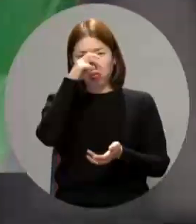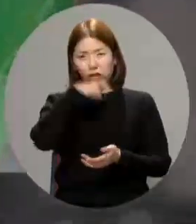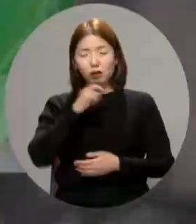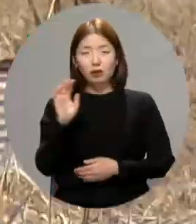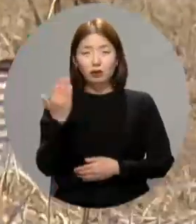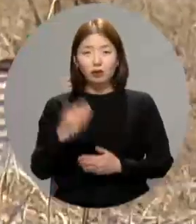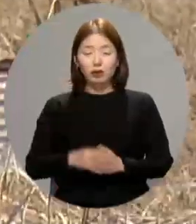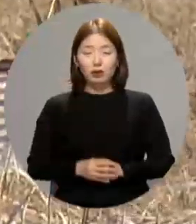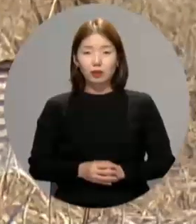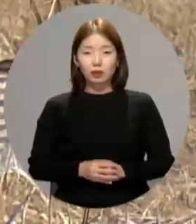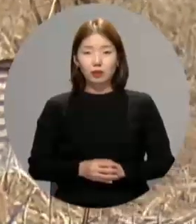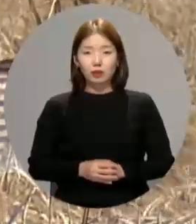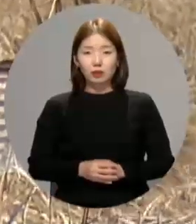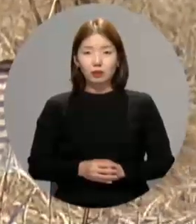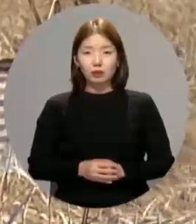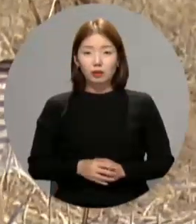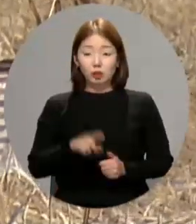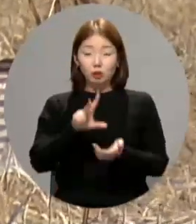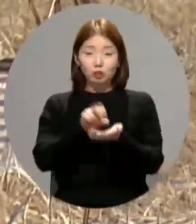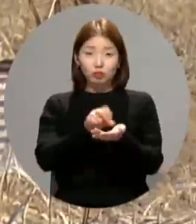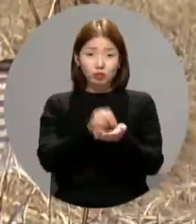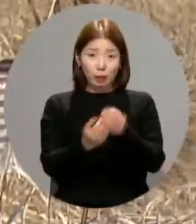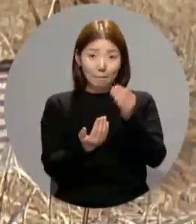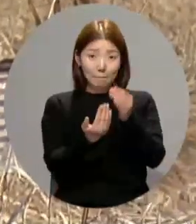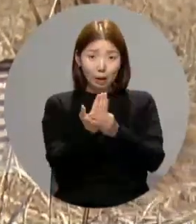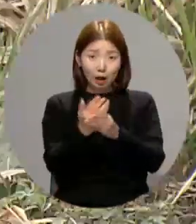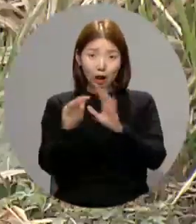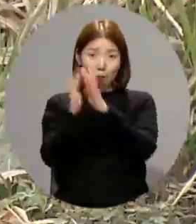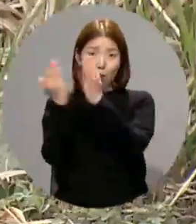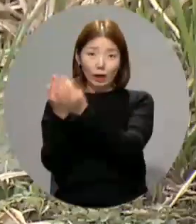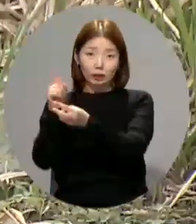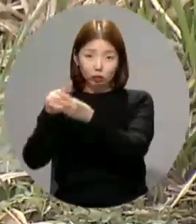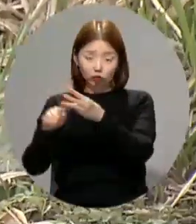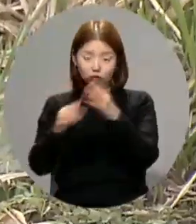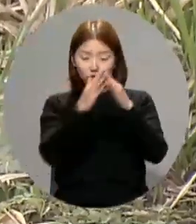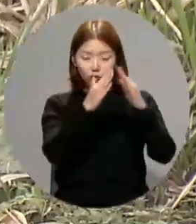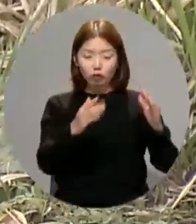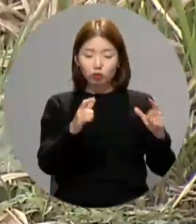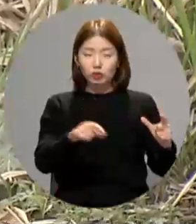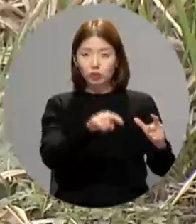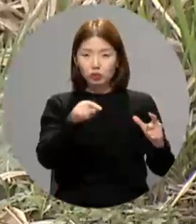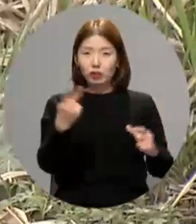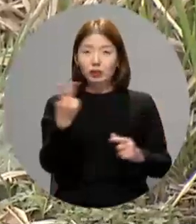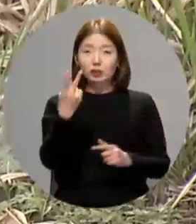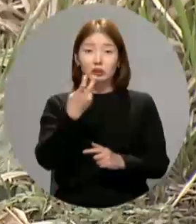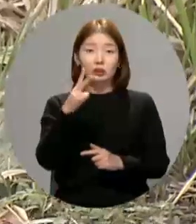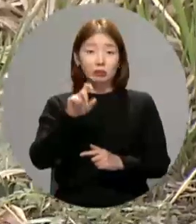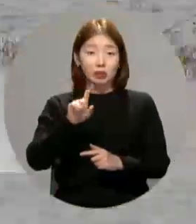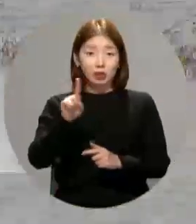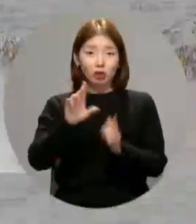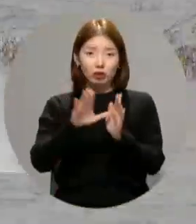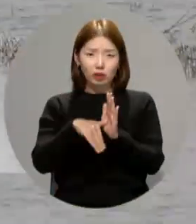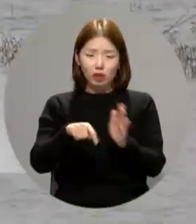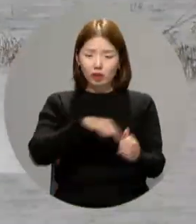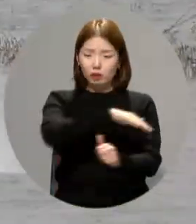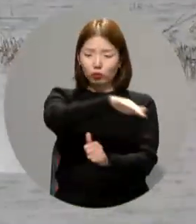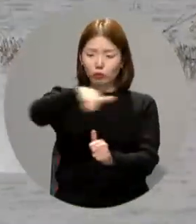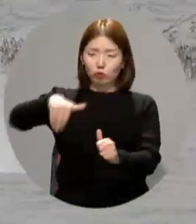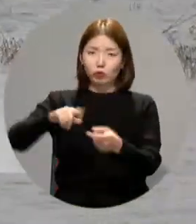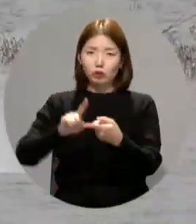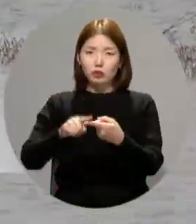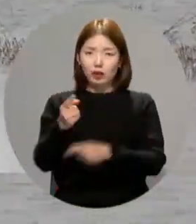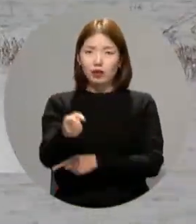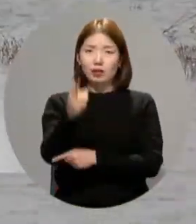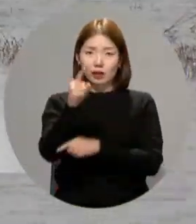사실입니다. 이런 문제가 불거지자 완주군과 전주시는 지난 2021년 습지 일대를 낚시